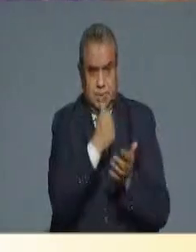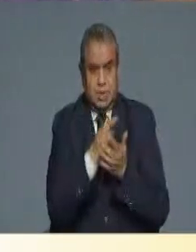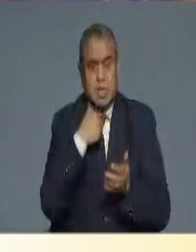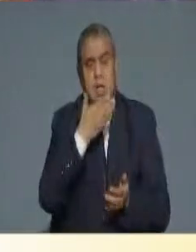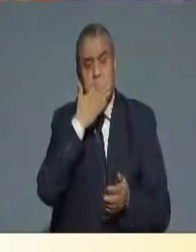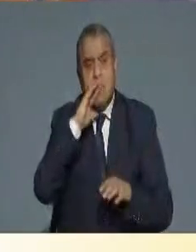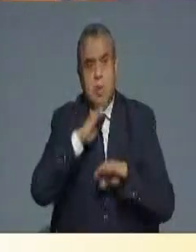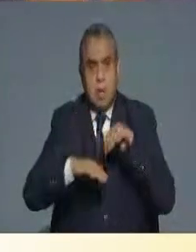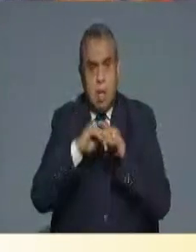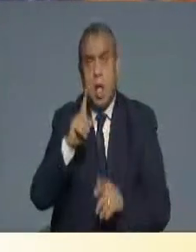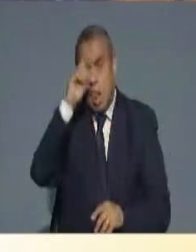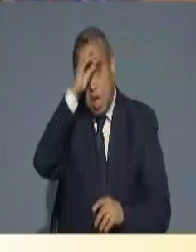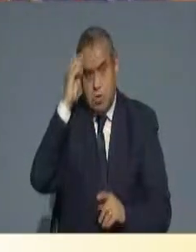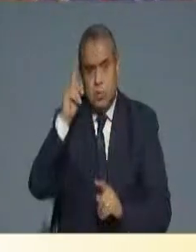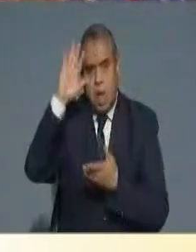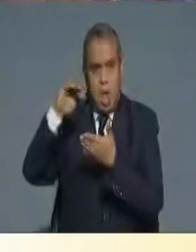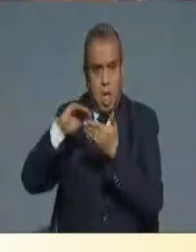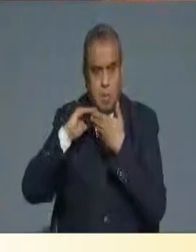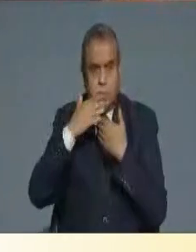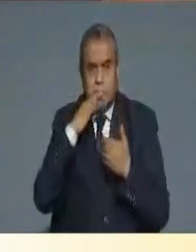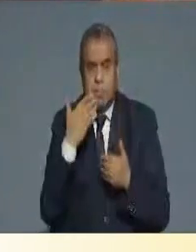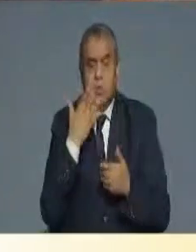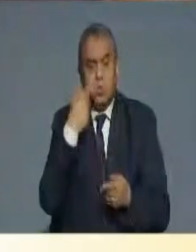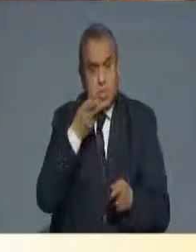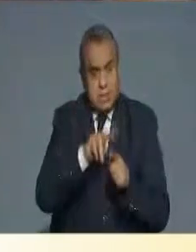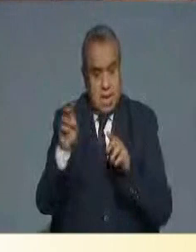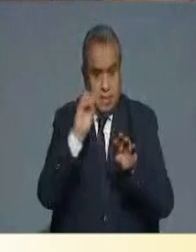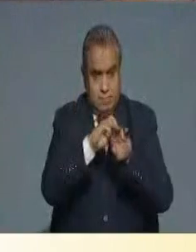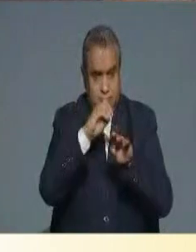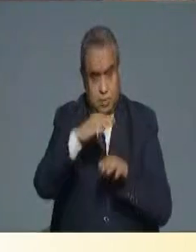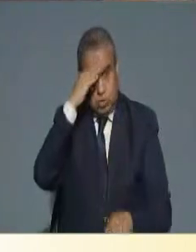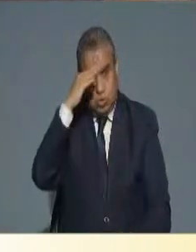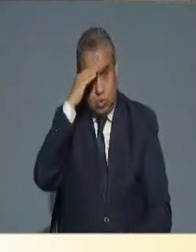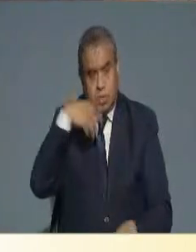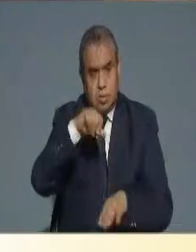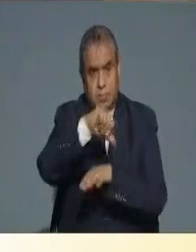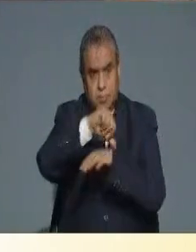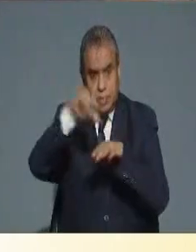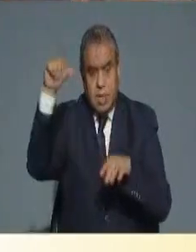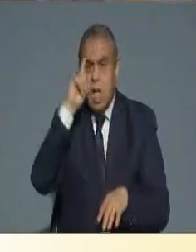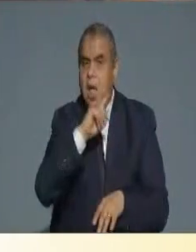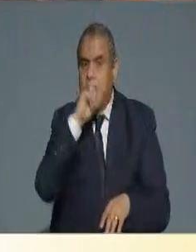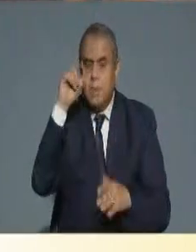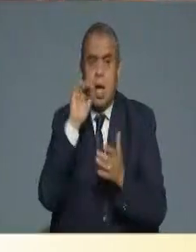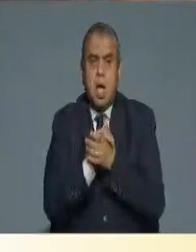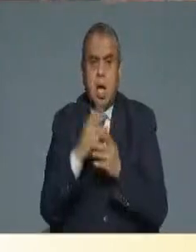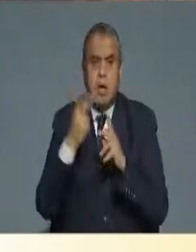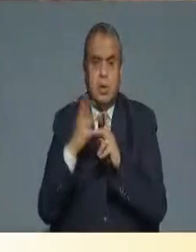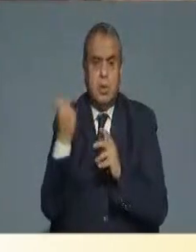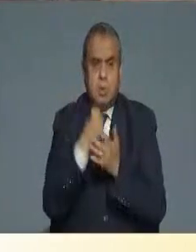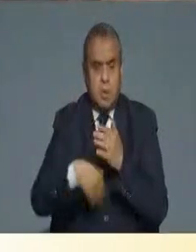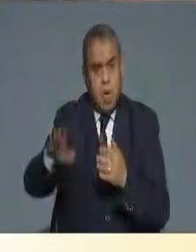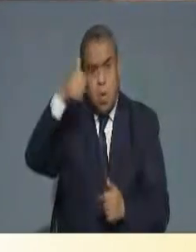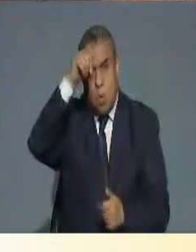وهنا لازم أوجه الشكر لأشقائنا في الإمارات وعلى رأسهم